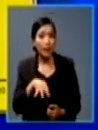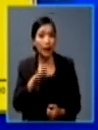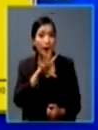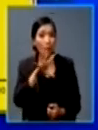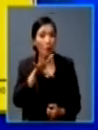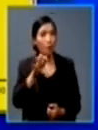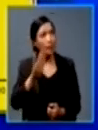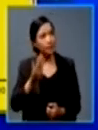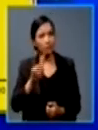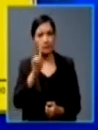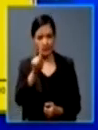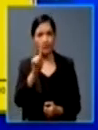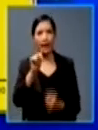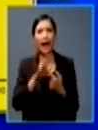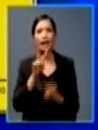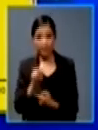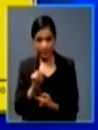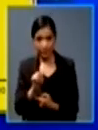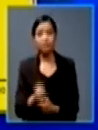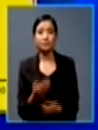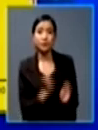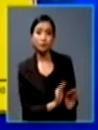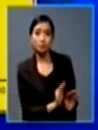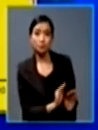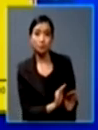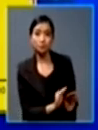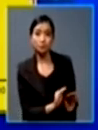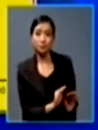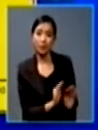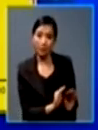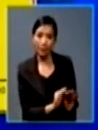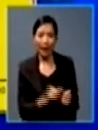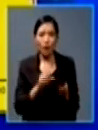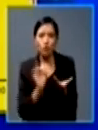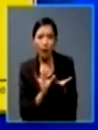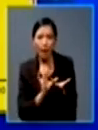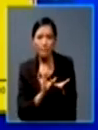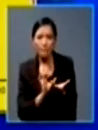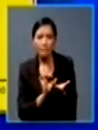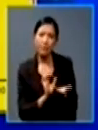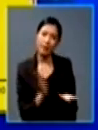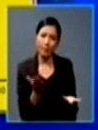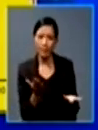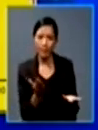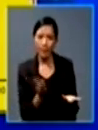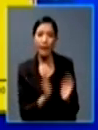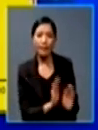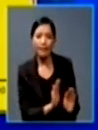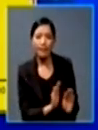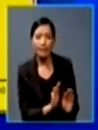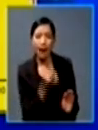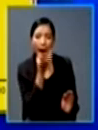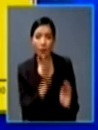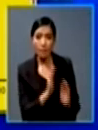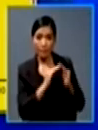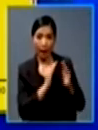9,500 บาทต่อตันนะคะ ครับ แล้วก็ได้ค่าเก็บแล้วก็ค่าปรับปรุงค่าเก็บรักษาค่ายุ้ง